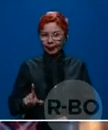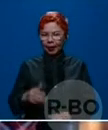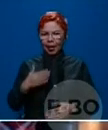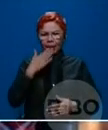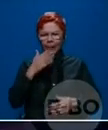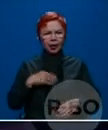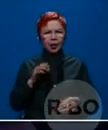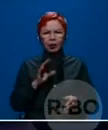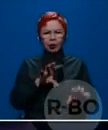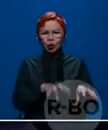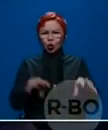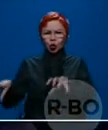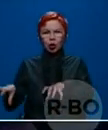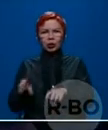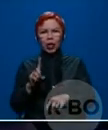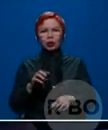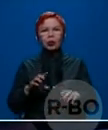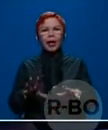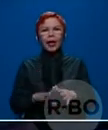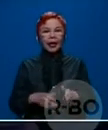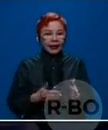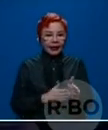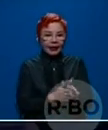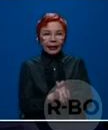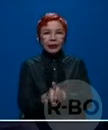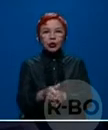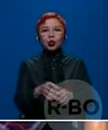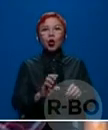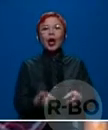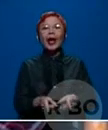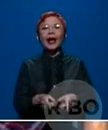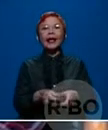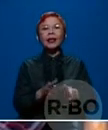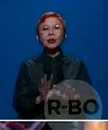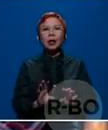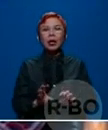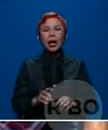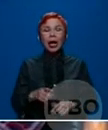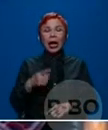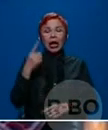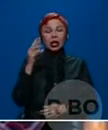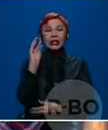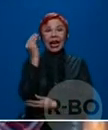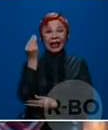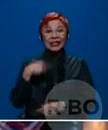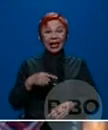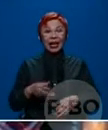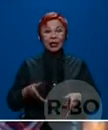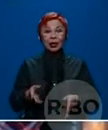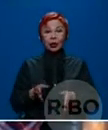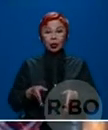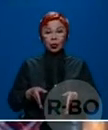menggusur daerah yang tidak tinggal di dalam aliran sungai sebetulnya Jadi kalau sekarang orang Jakarta menikmati musim